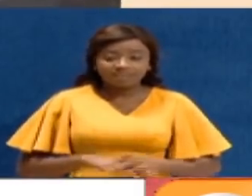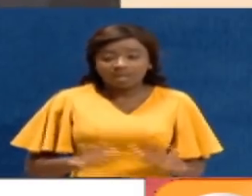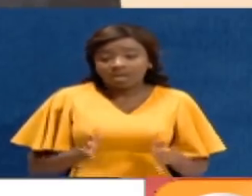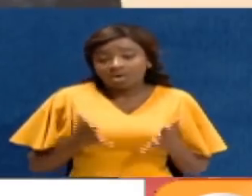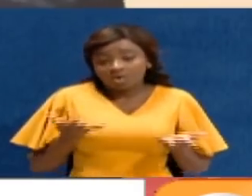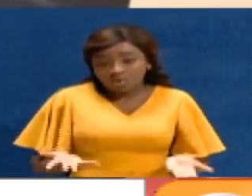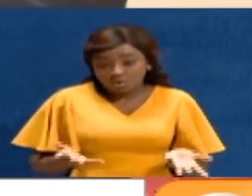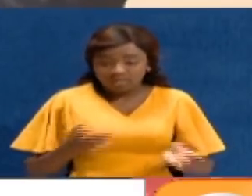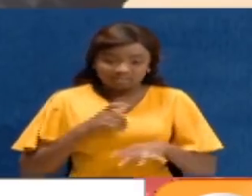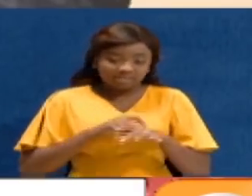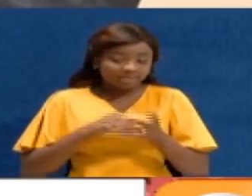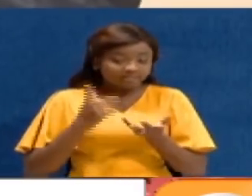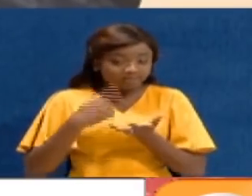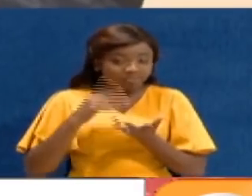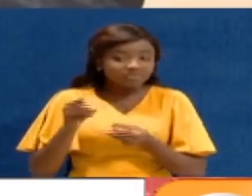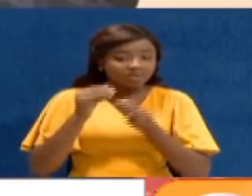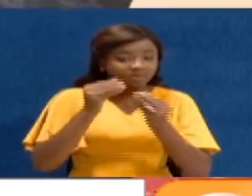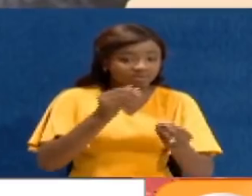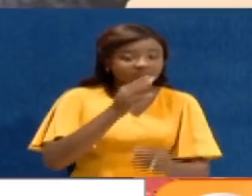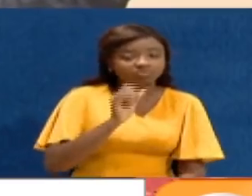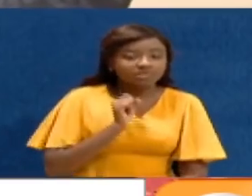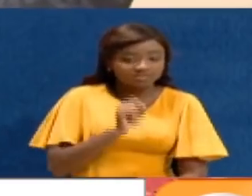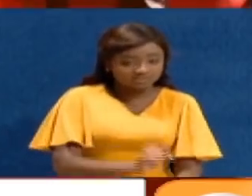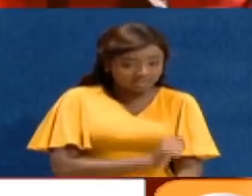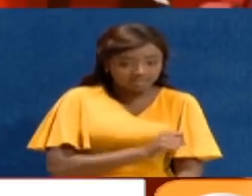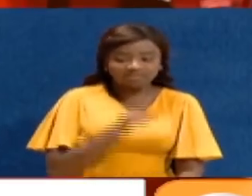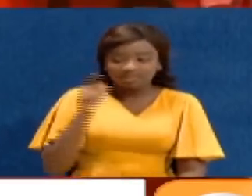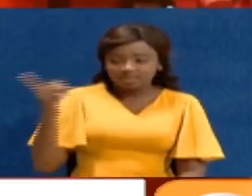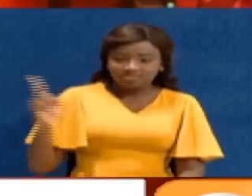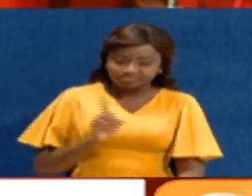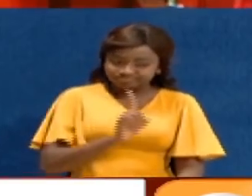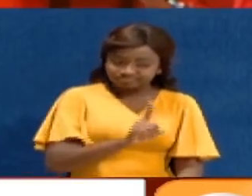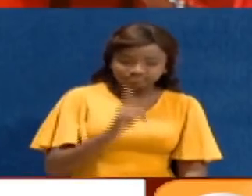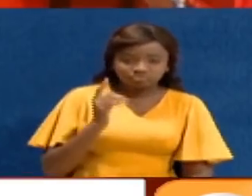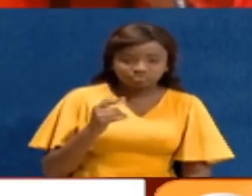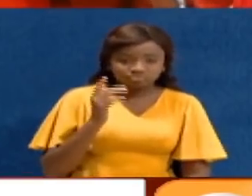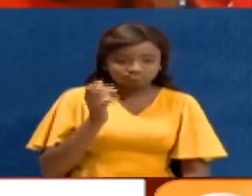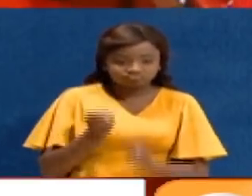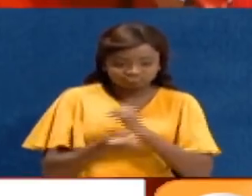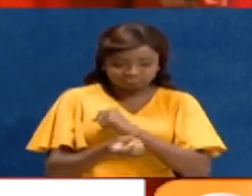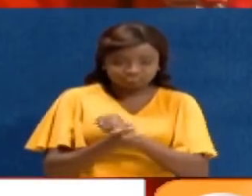au itakapopita kuelekea katika bunge la seneti kujitetea ama